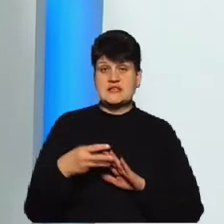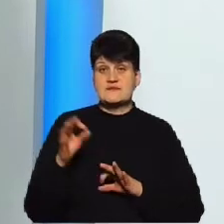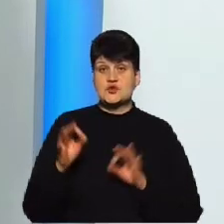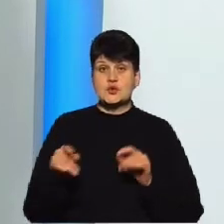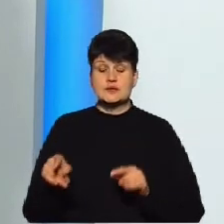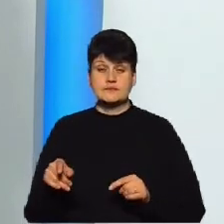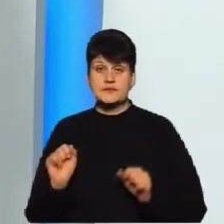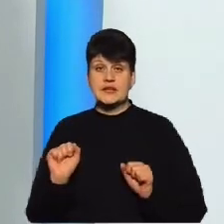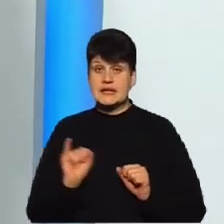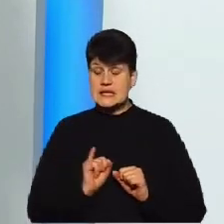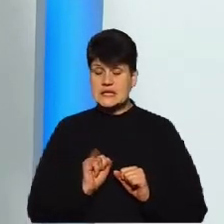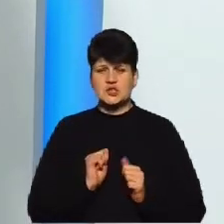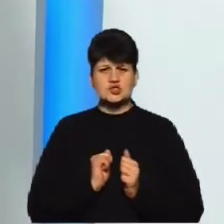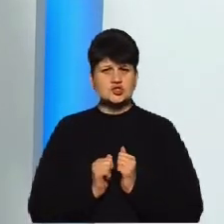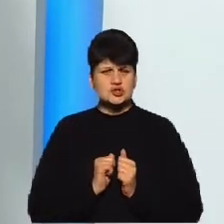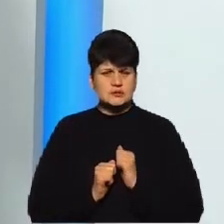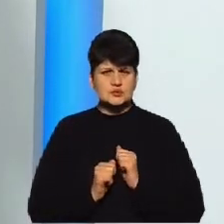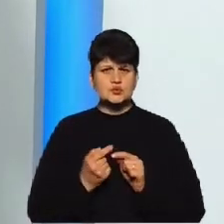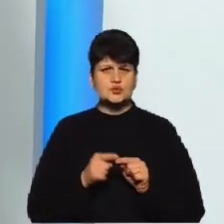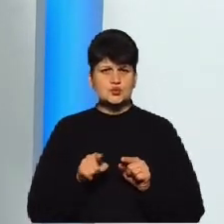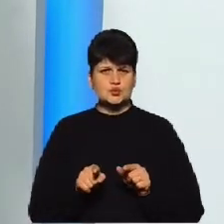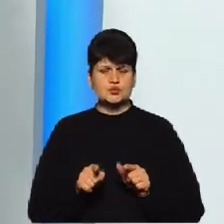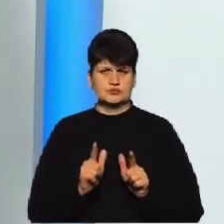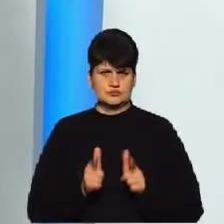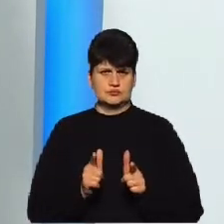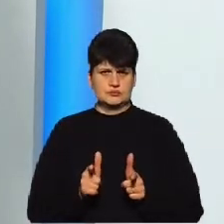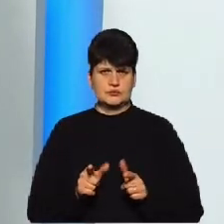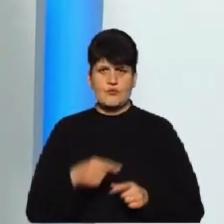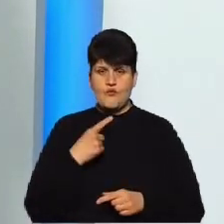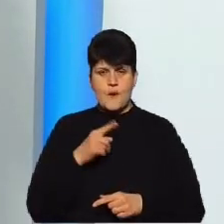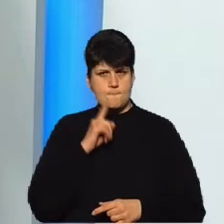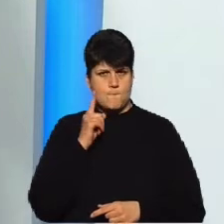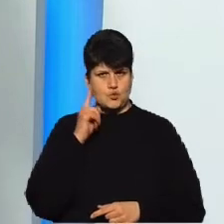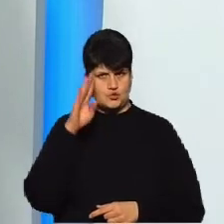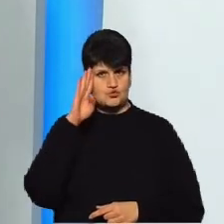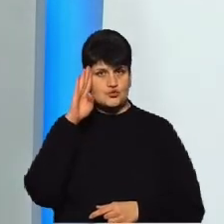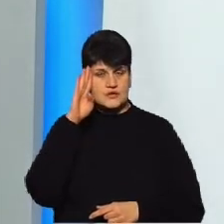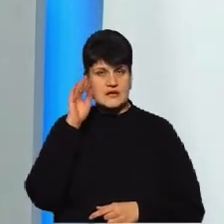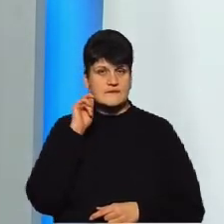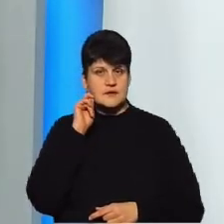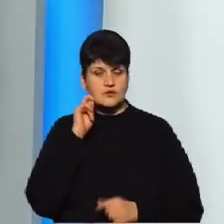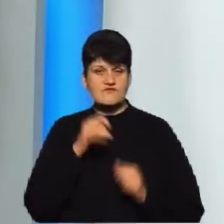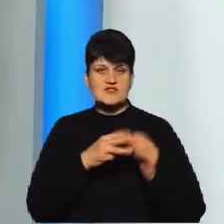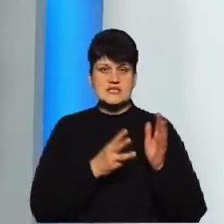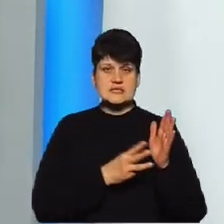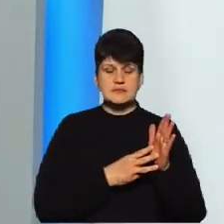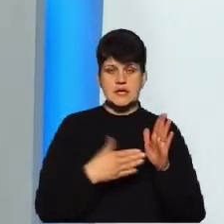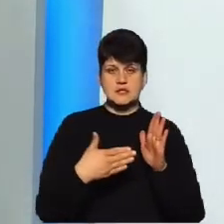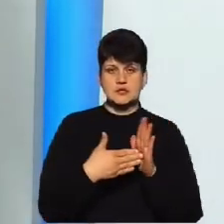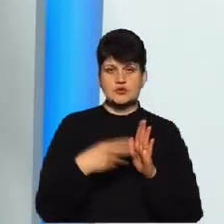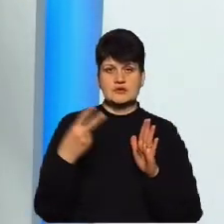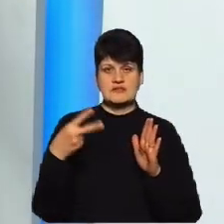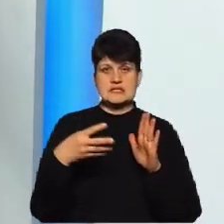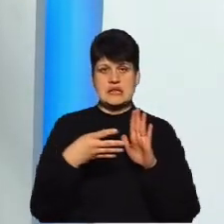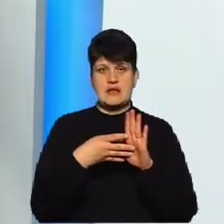І найчастіше таку готовність висловлюють молоді чоловіки віком від 18 до 29